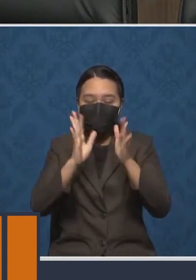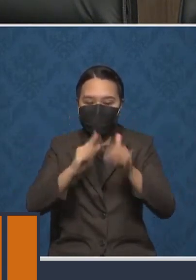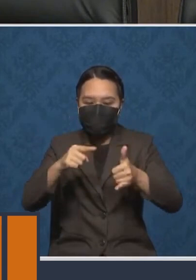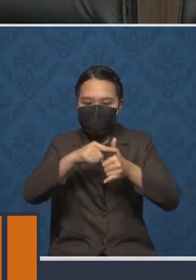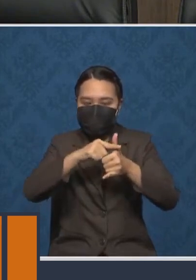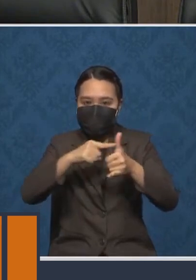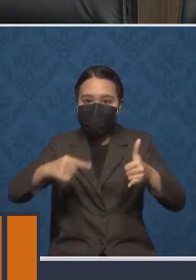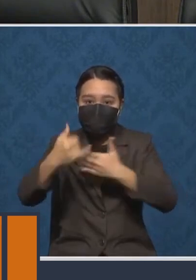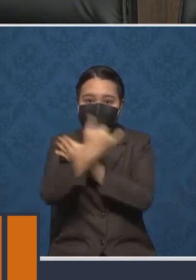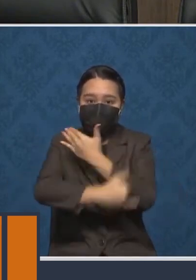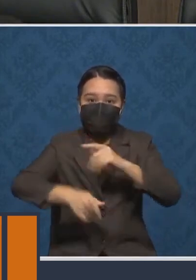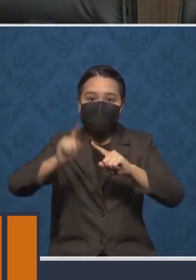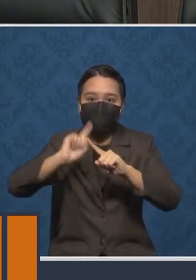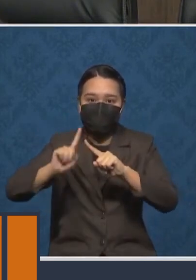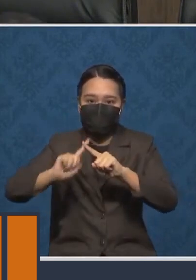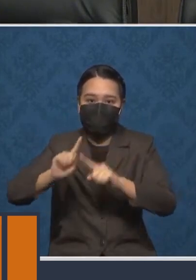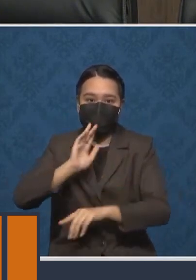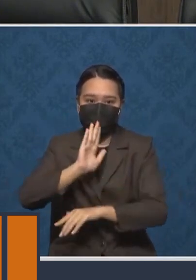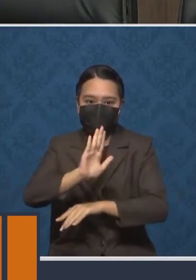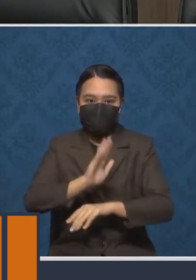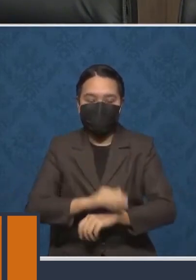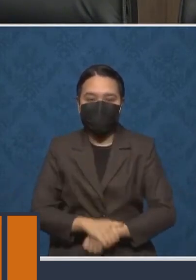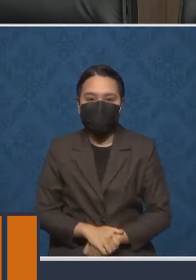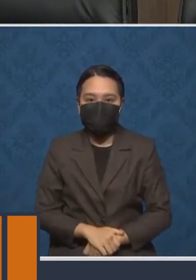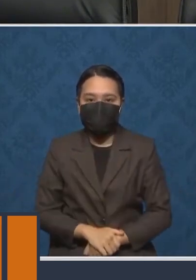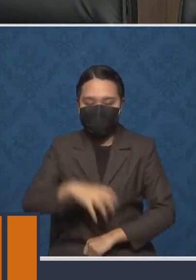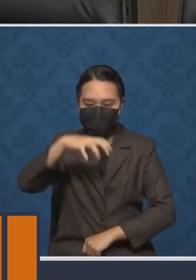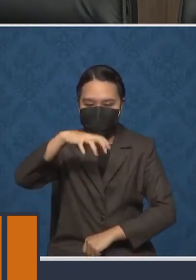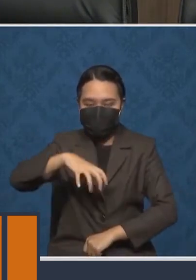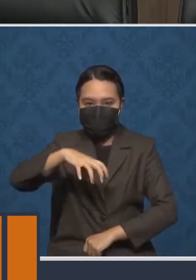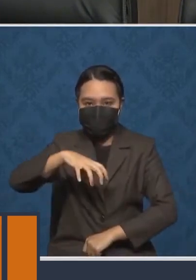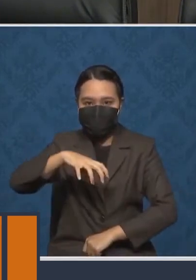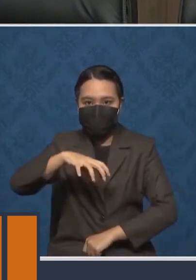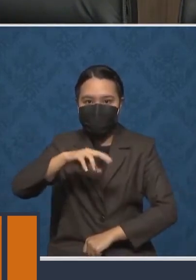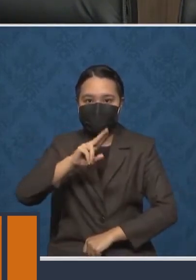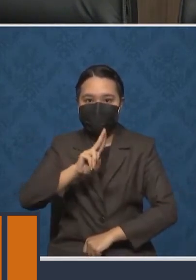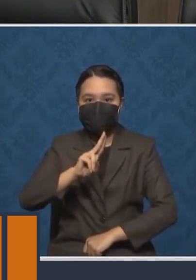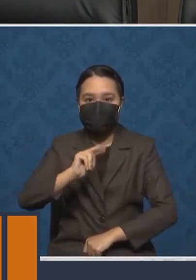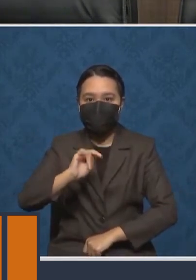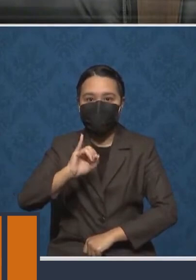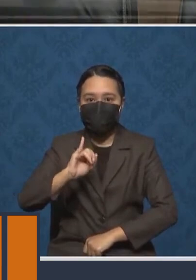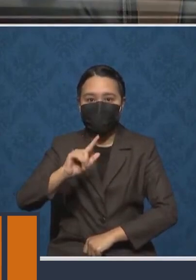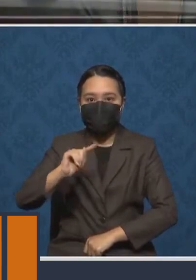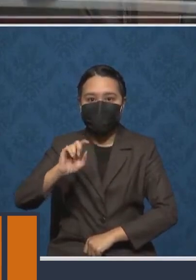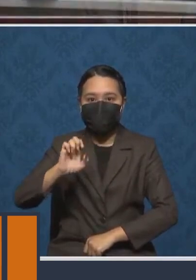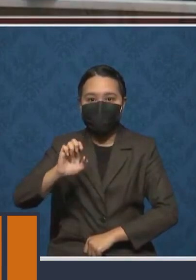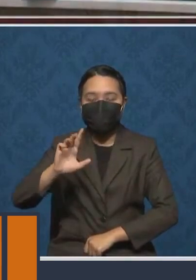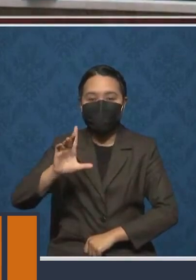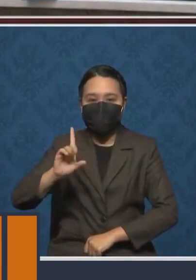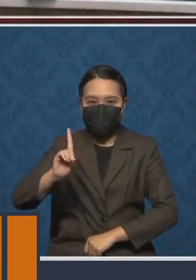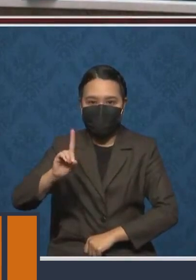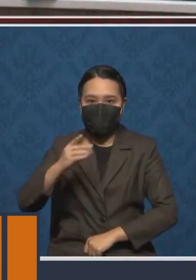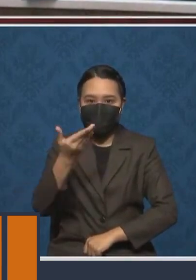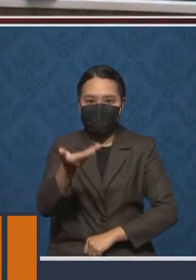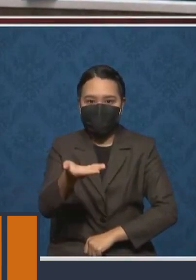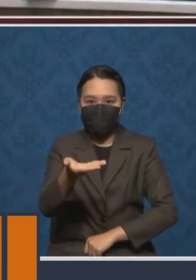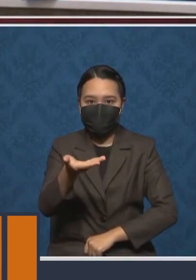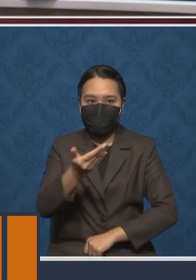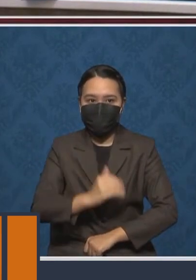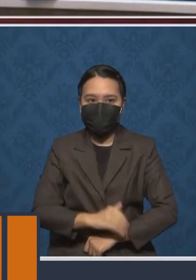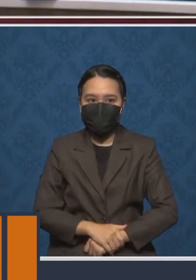ประธานตั้งลักษณะองค์กรที่เรียกว่า United Nations Convention Against Transnational